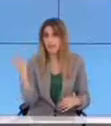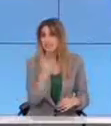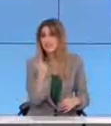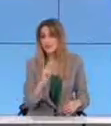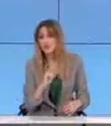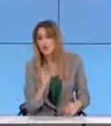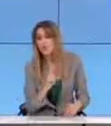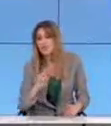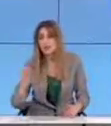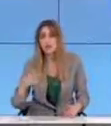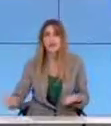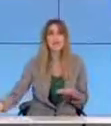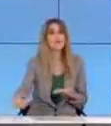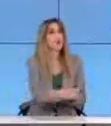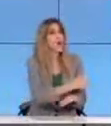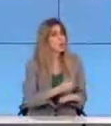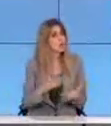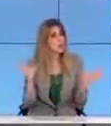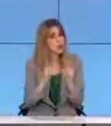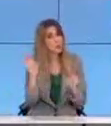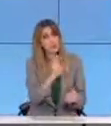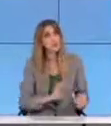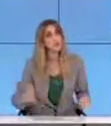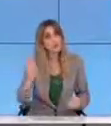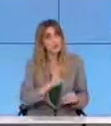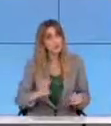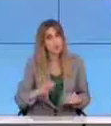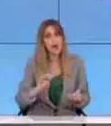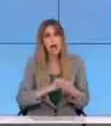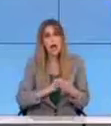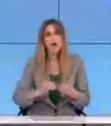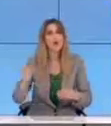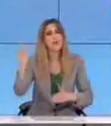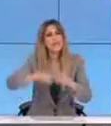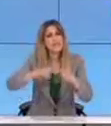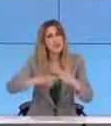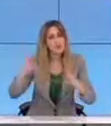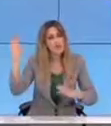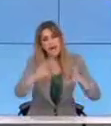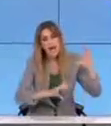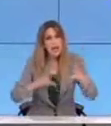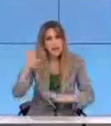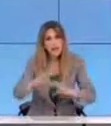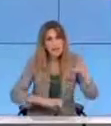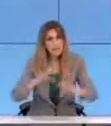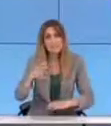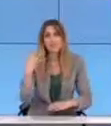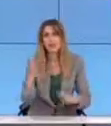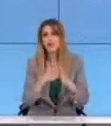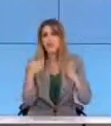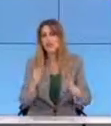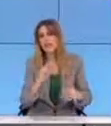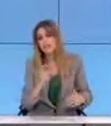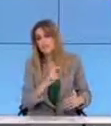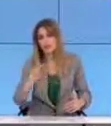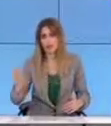τελευταία τριετία στα ελληνικά ξενοδοχεία πραγματοποιήθηκαν επενδύσεις ύψους 5,6 δισεκατομμυρίων ευρώ. Νόμος του